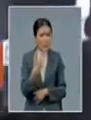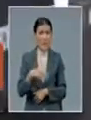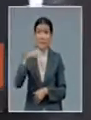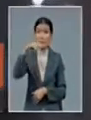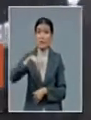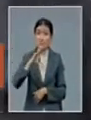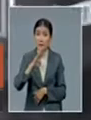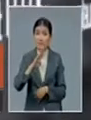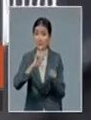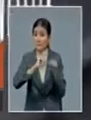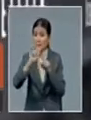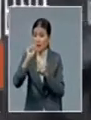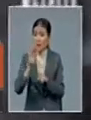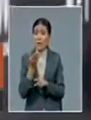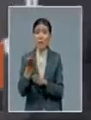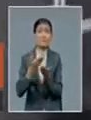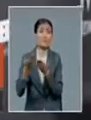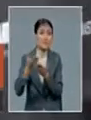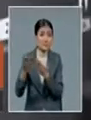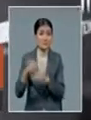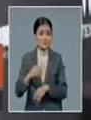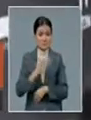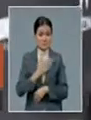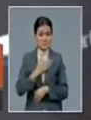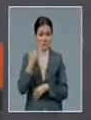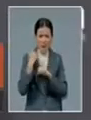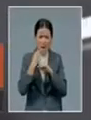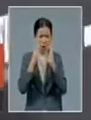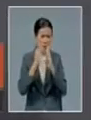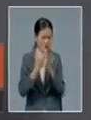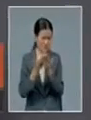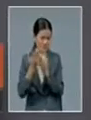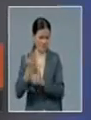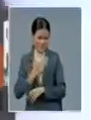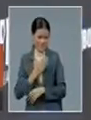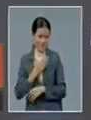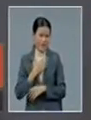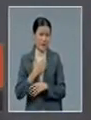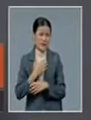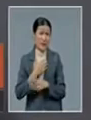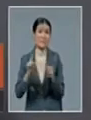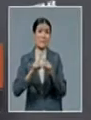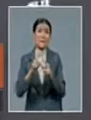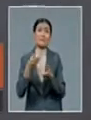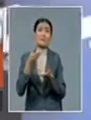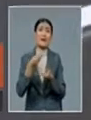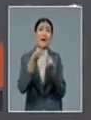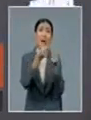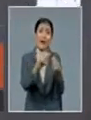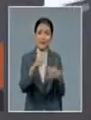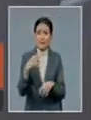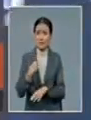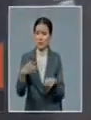านการลงทุนWeinstein Company พยายามจะหาผู้ซื้อกิจการมาตลอดหลายเดือนที่ผ่านมาแล้วก็เพิ่งจะถูกกลุ่มลงทุ